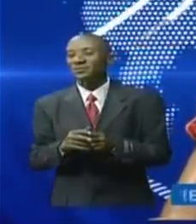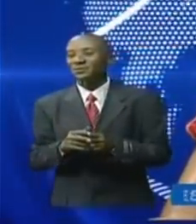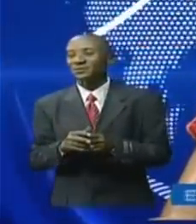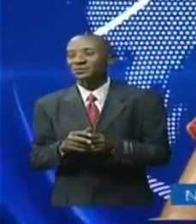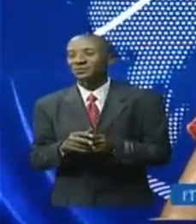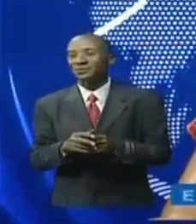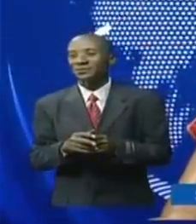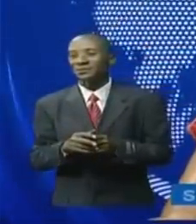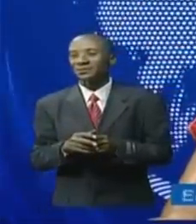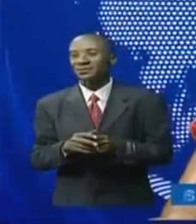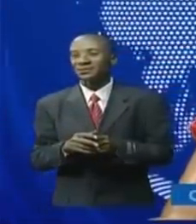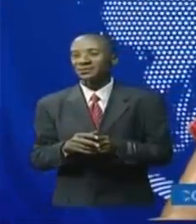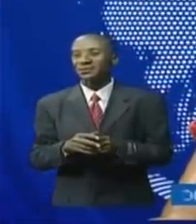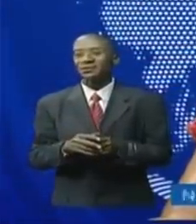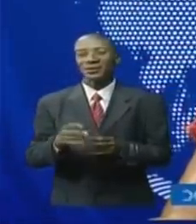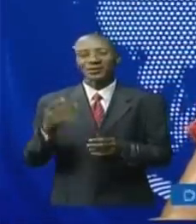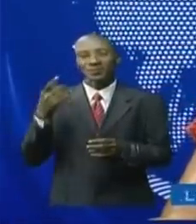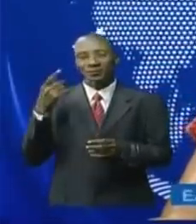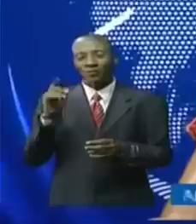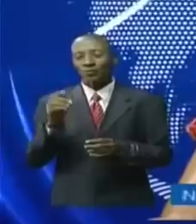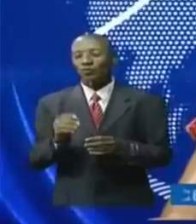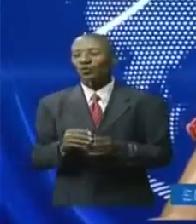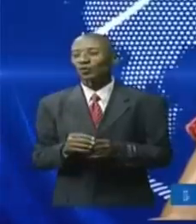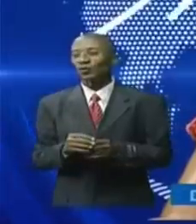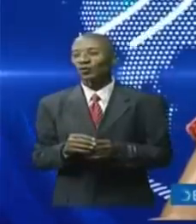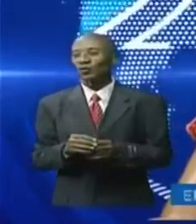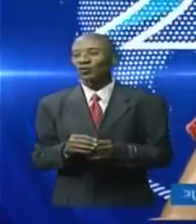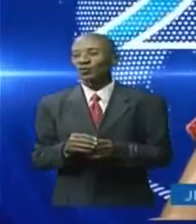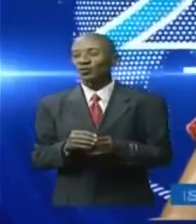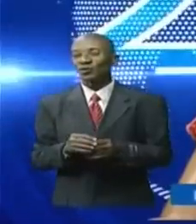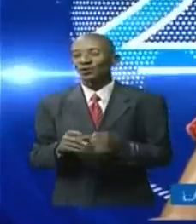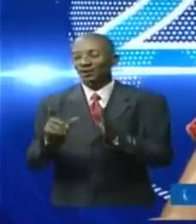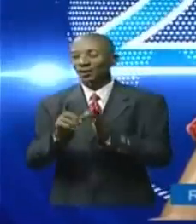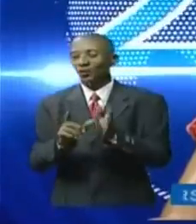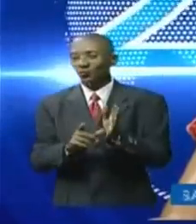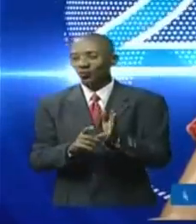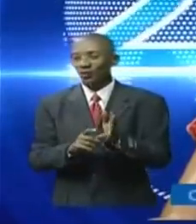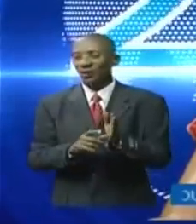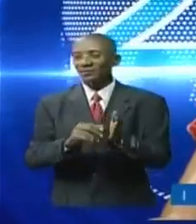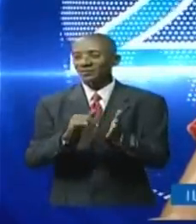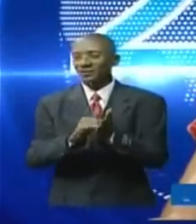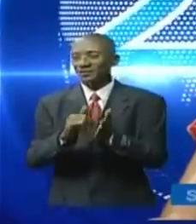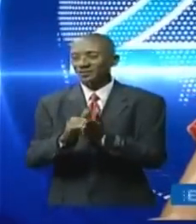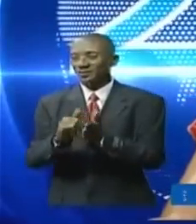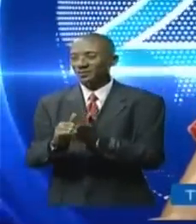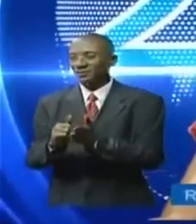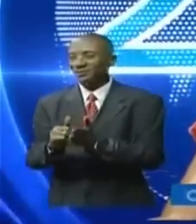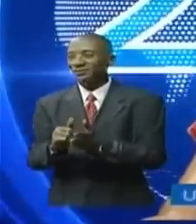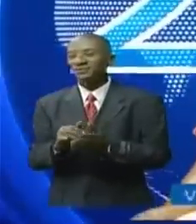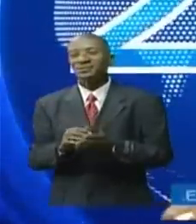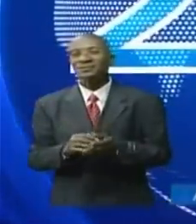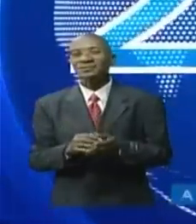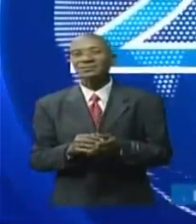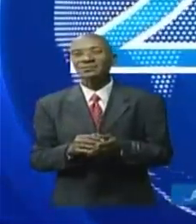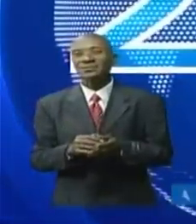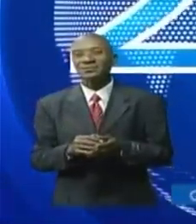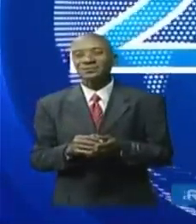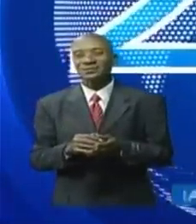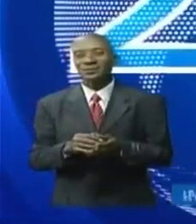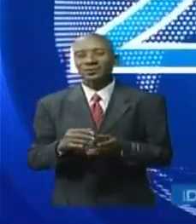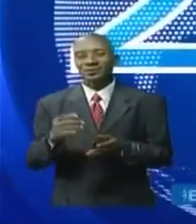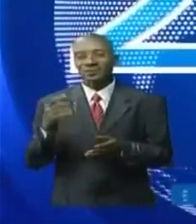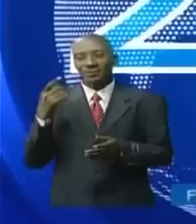loi du 2 février 2022 relative à l'activité et au contrôle des établissements de